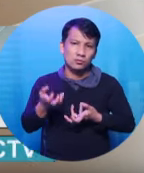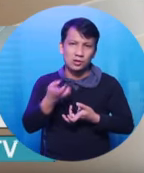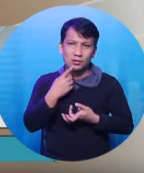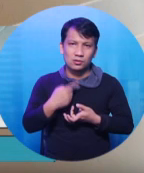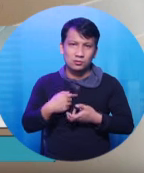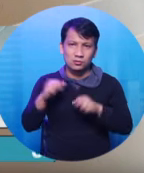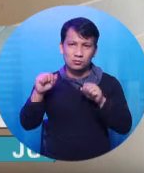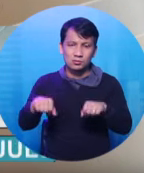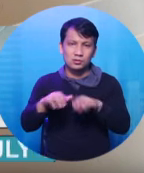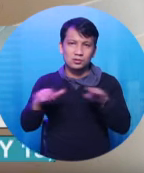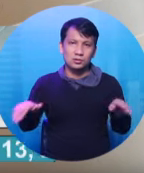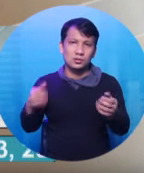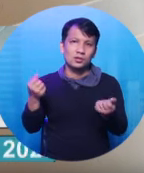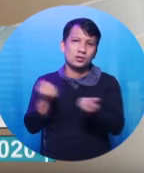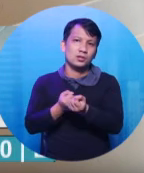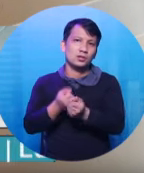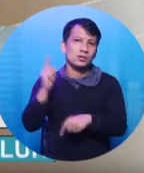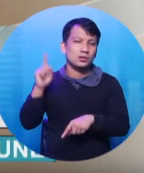suporta ng anak ko na